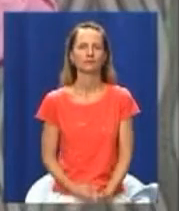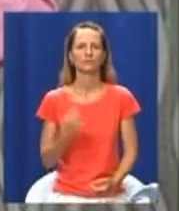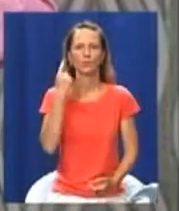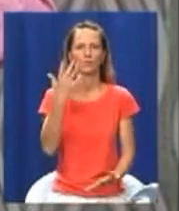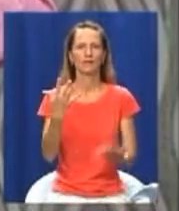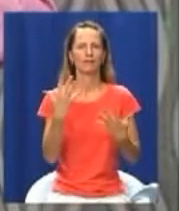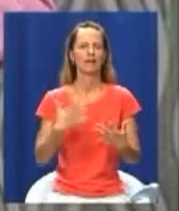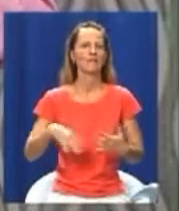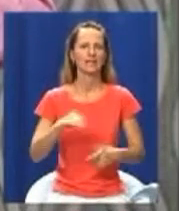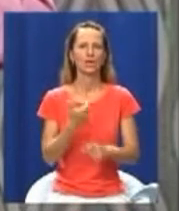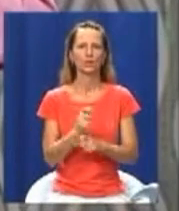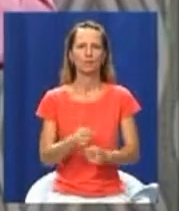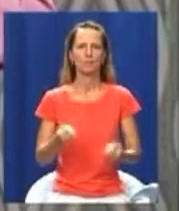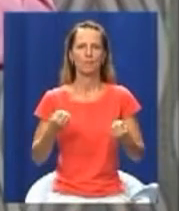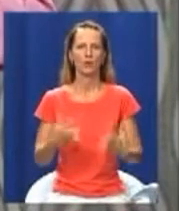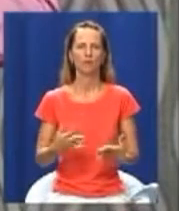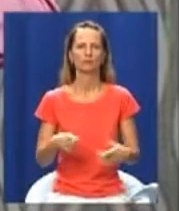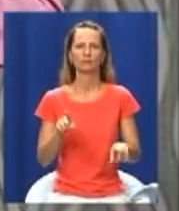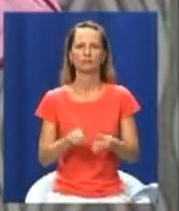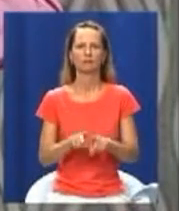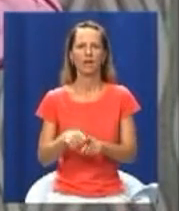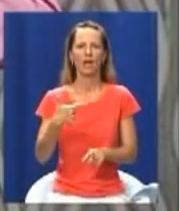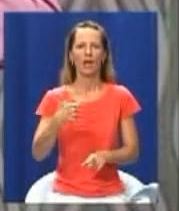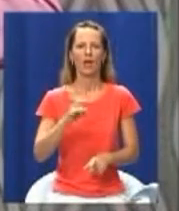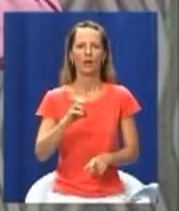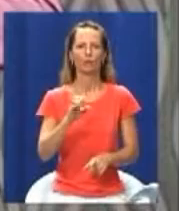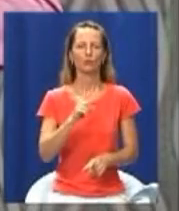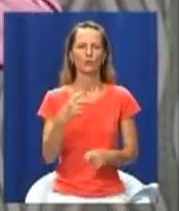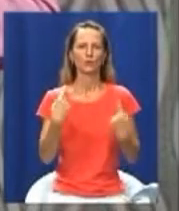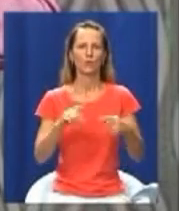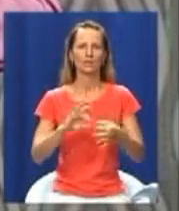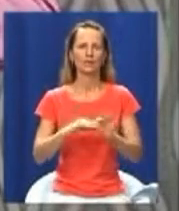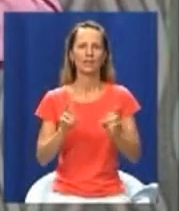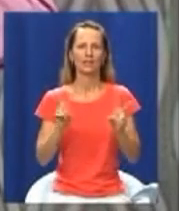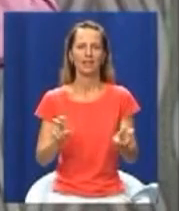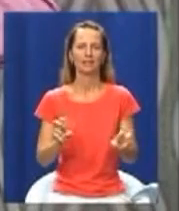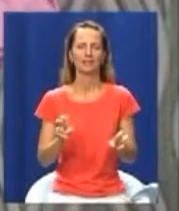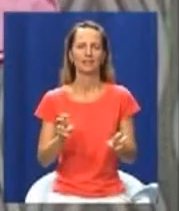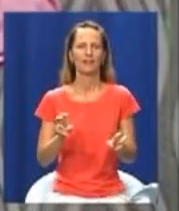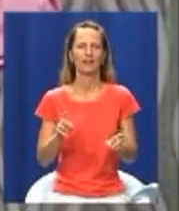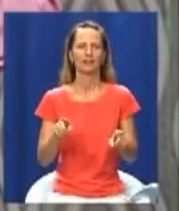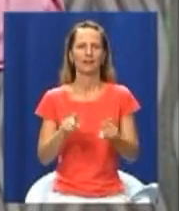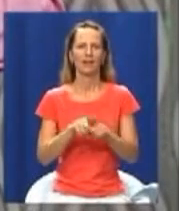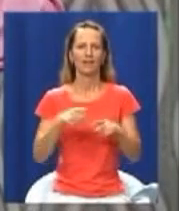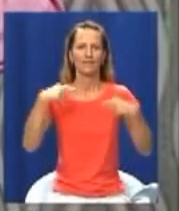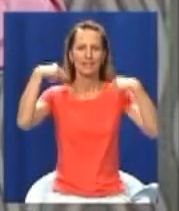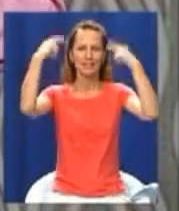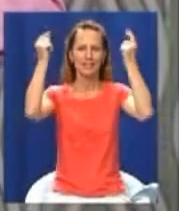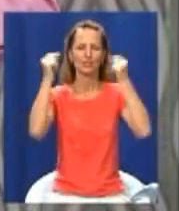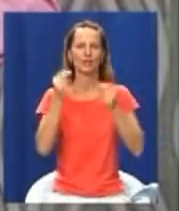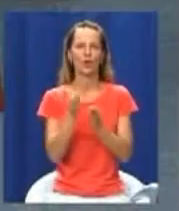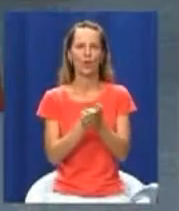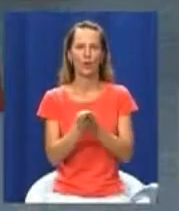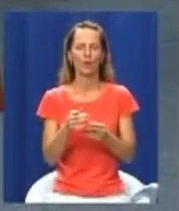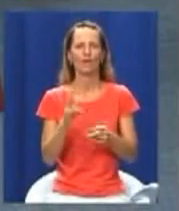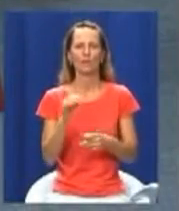Виявляється, все отак дуже і дуже просто. Начебто здавалося, гарбуз – інша складна назва, як ми тільки що казали, віслячий огірок, а насправді все дуже просто.